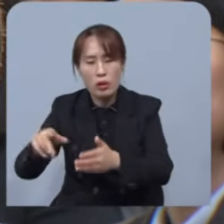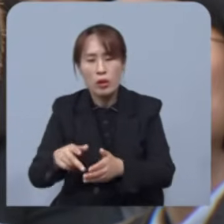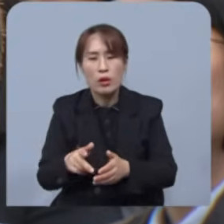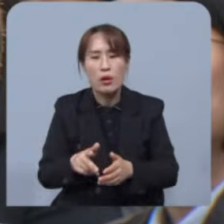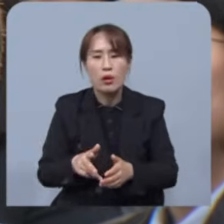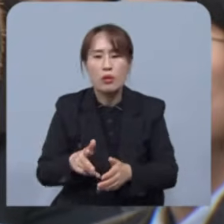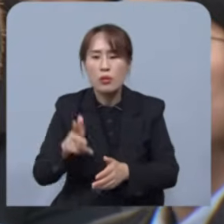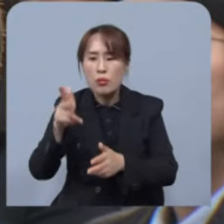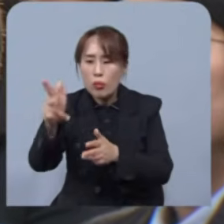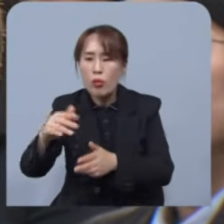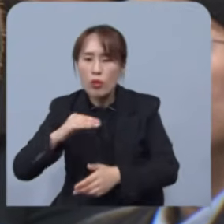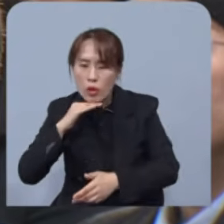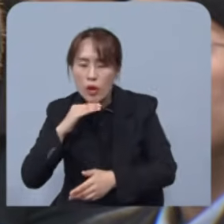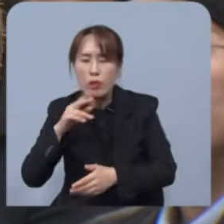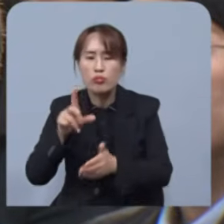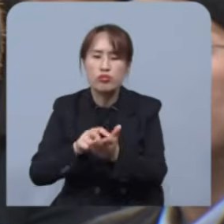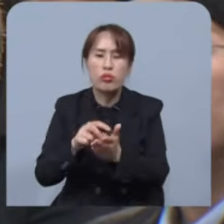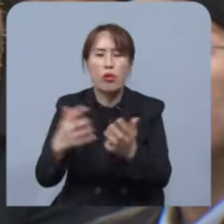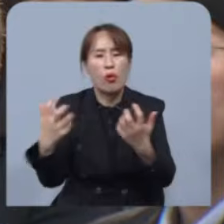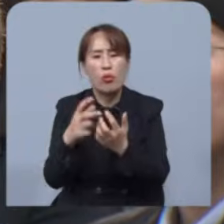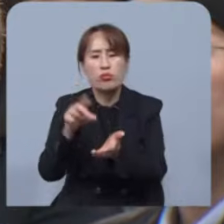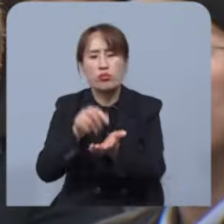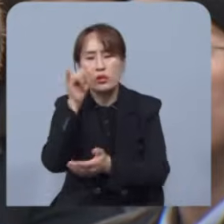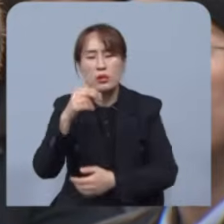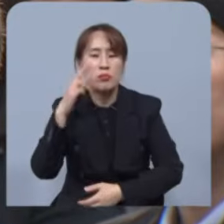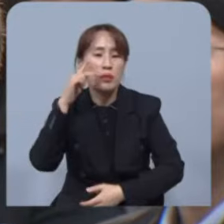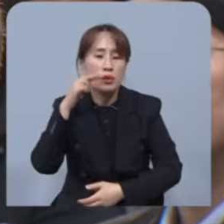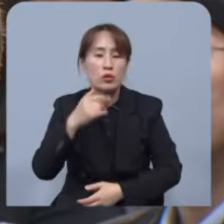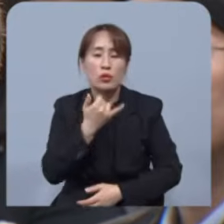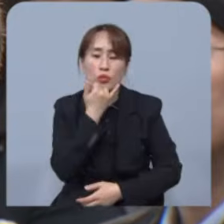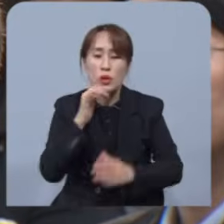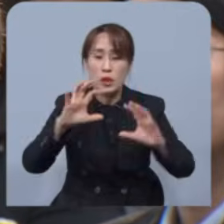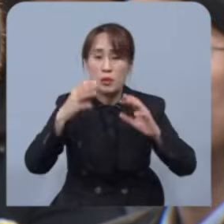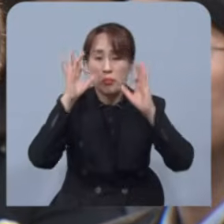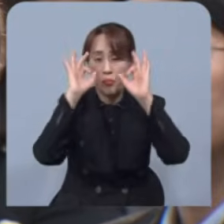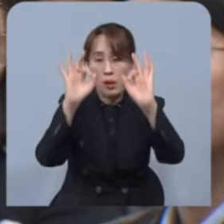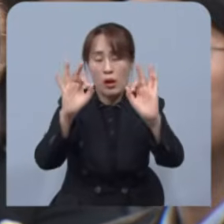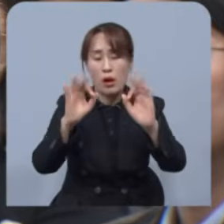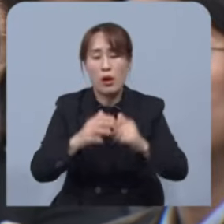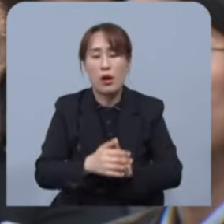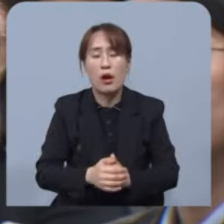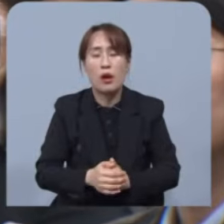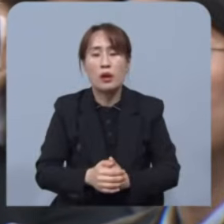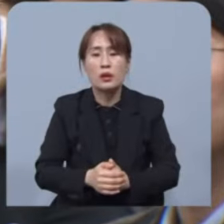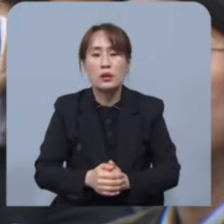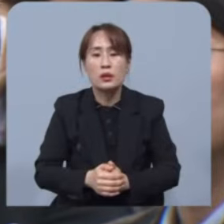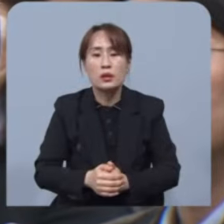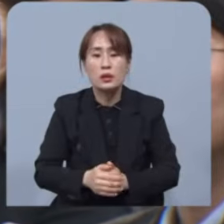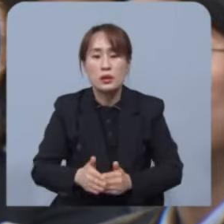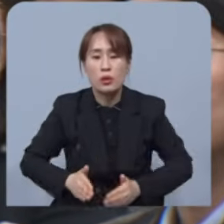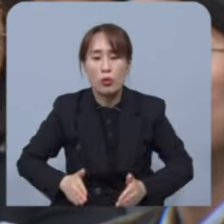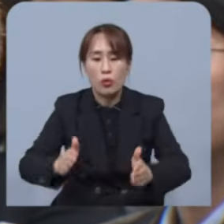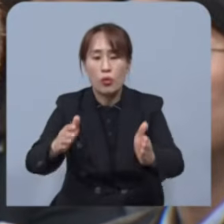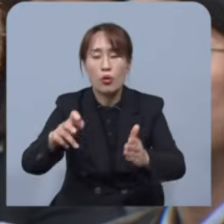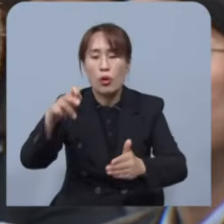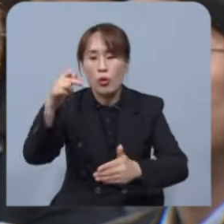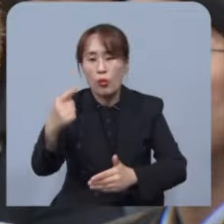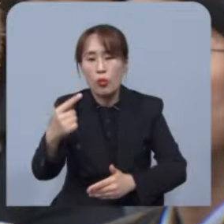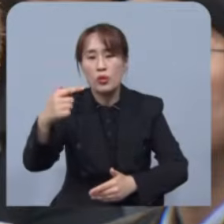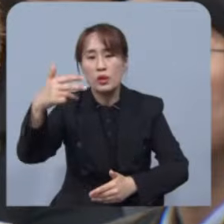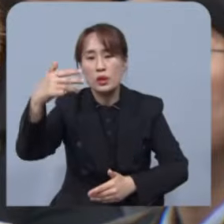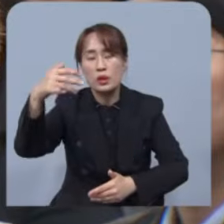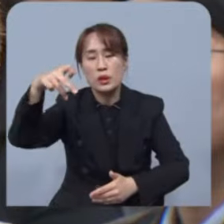굉장히 심각해질 가능성이 있습니다. 그런데 이제 미국이나 독일을 보면 그 활주로를 콘크리트로만은 안